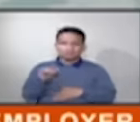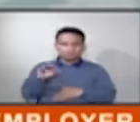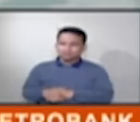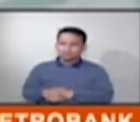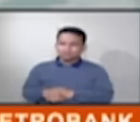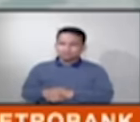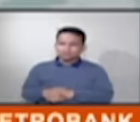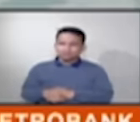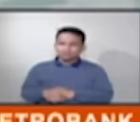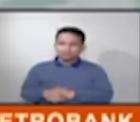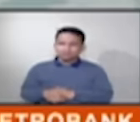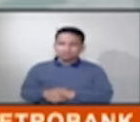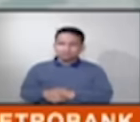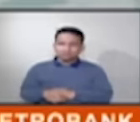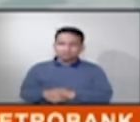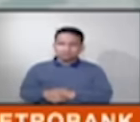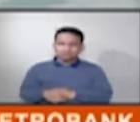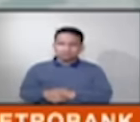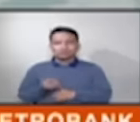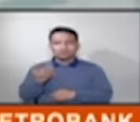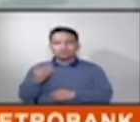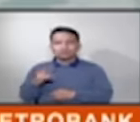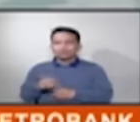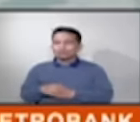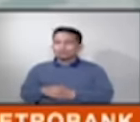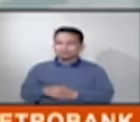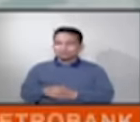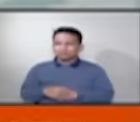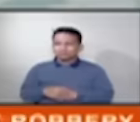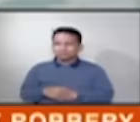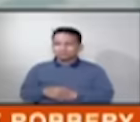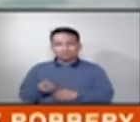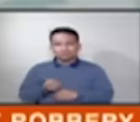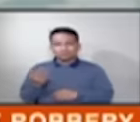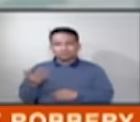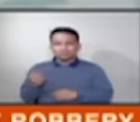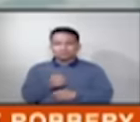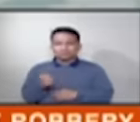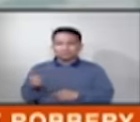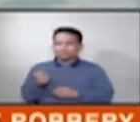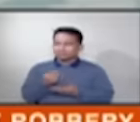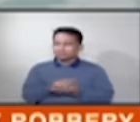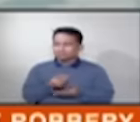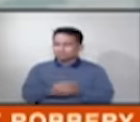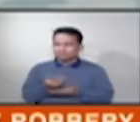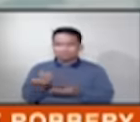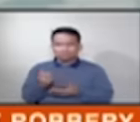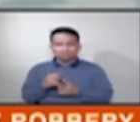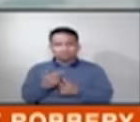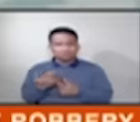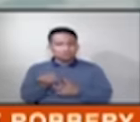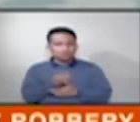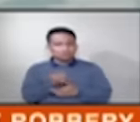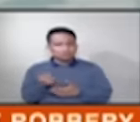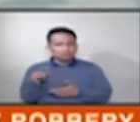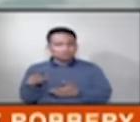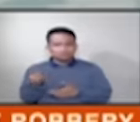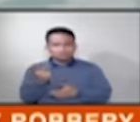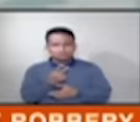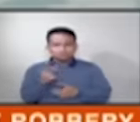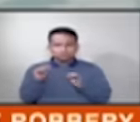15,000. Therapy, wala po akong ganung kalaking halaga. Hindi ako may kialam pagdating sa usapin ng pera na kayo po